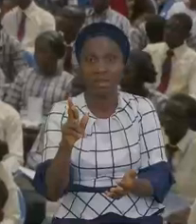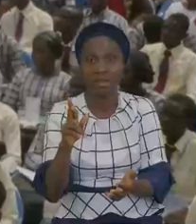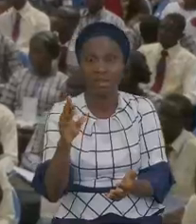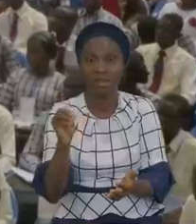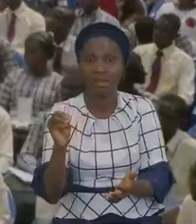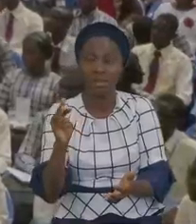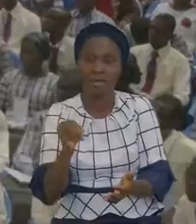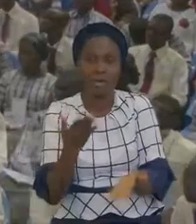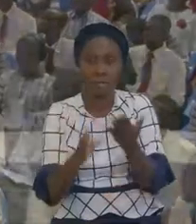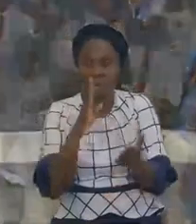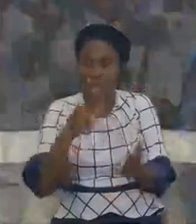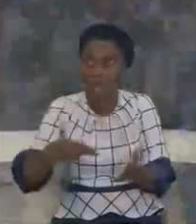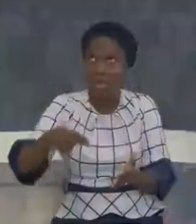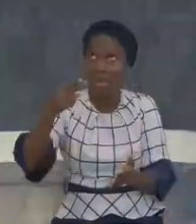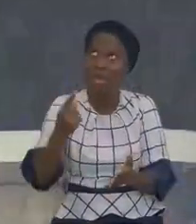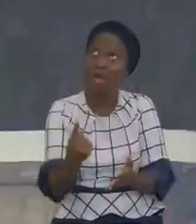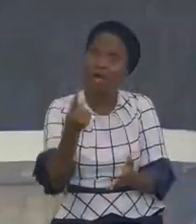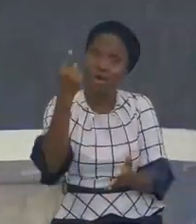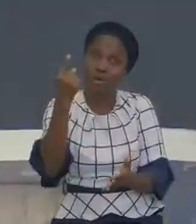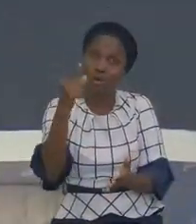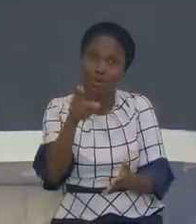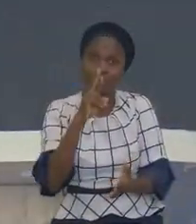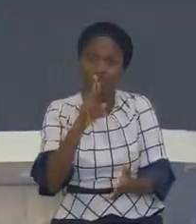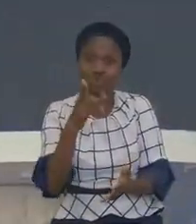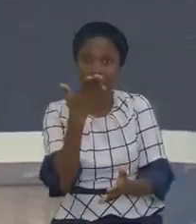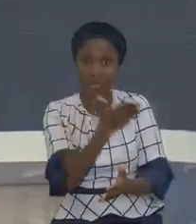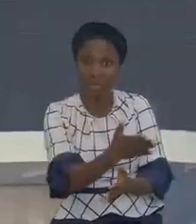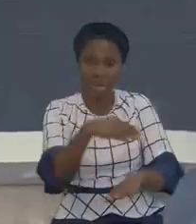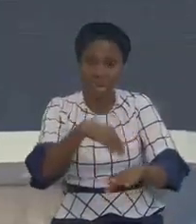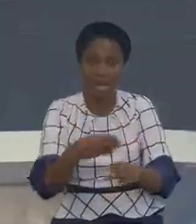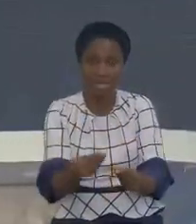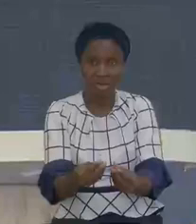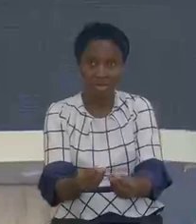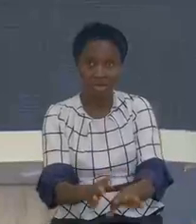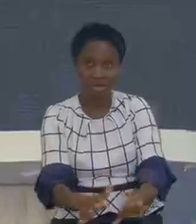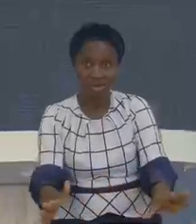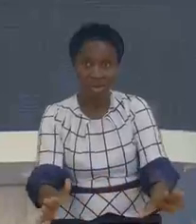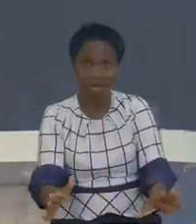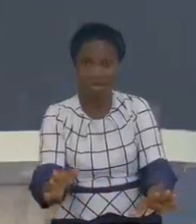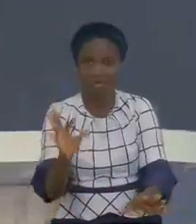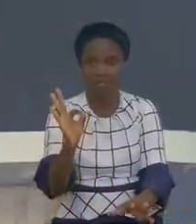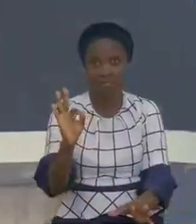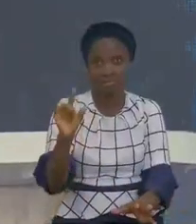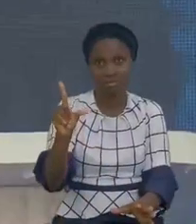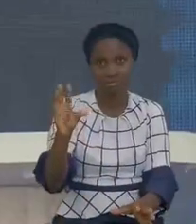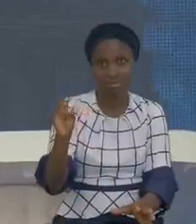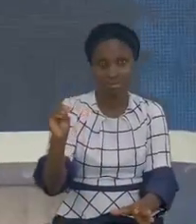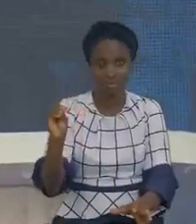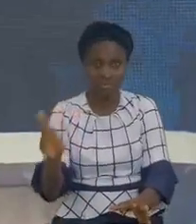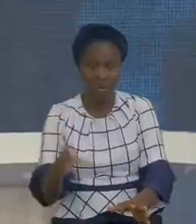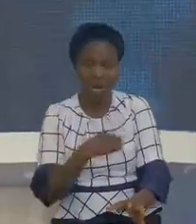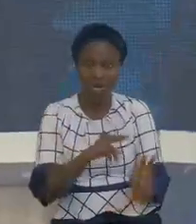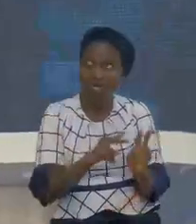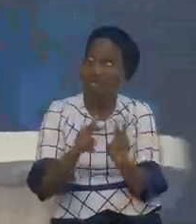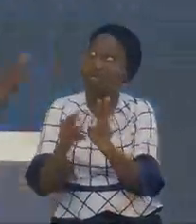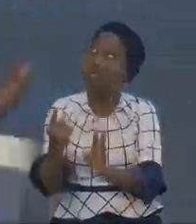Et tu es là au rez-de-chaussée. Et tu lèves la tête. C'est toi là. Ce lieu, elle est